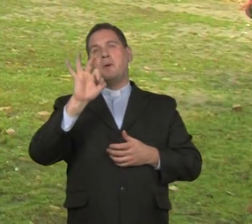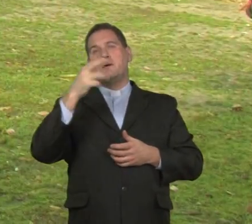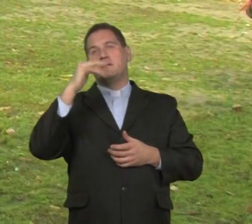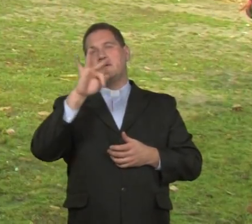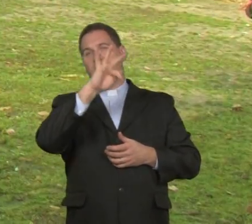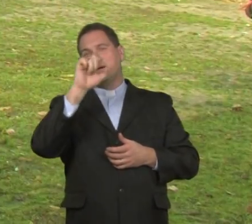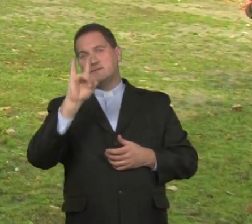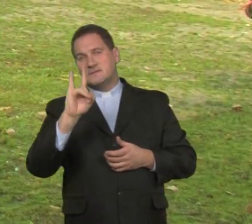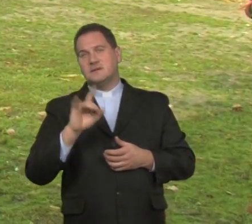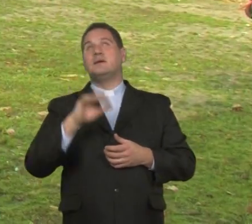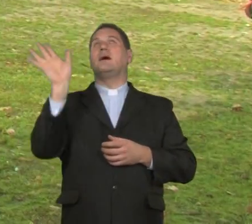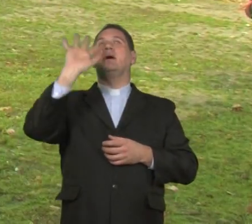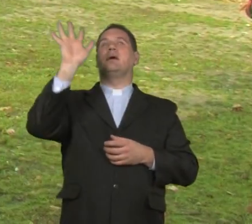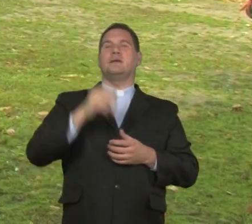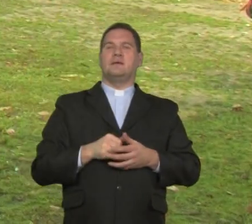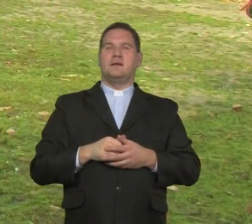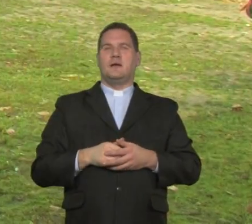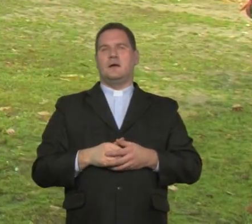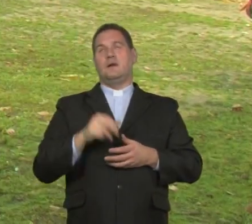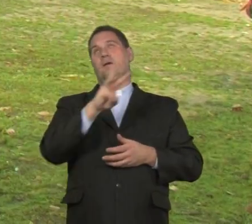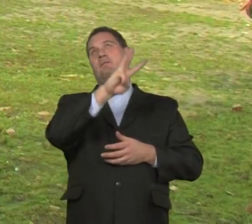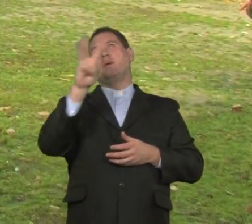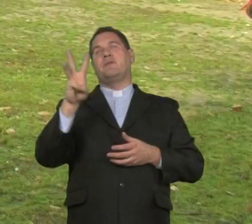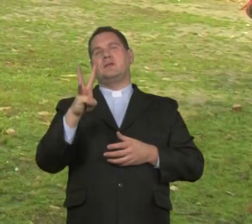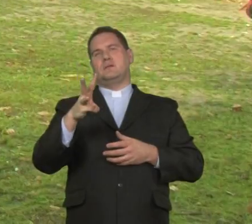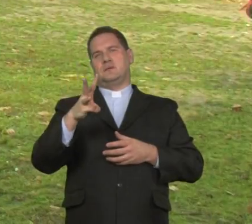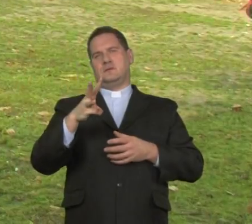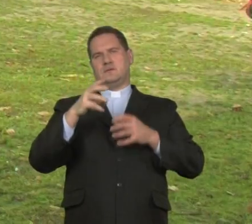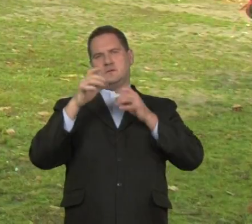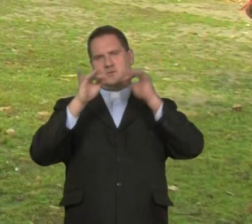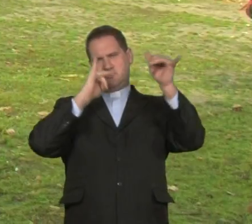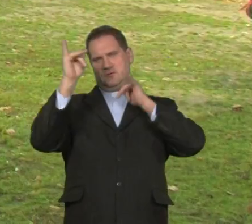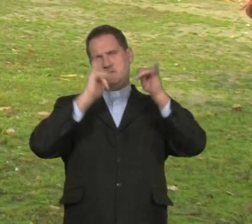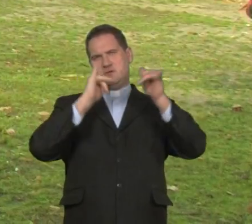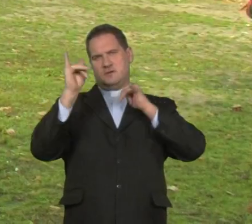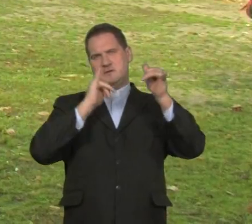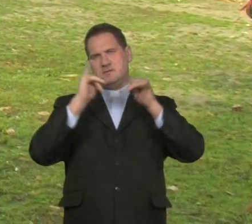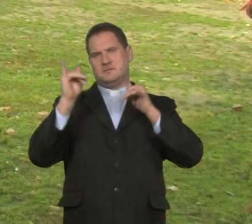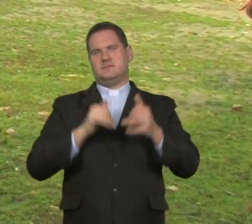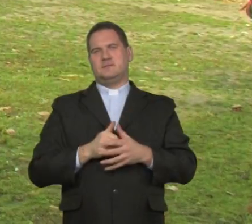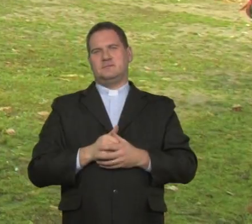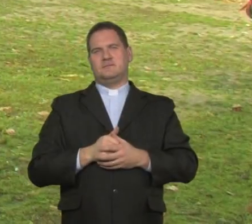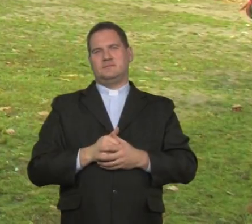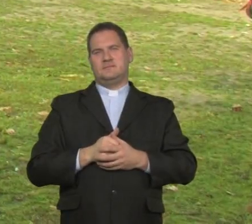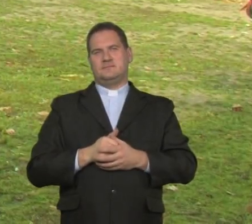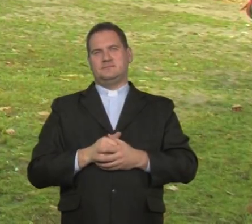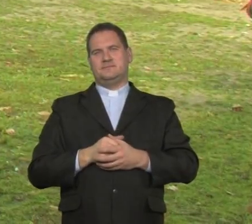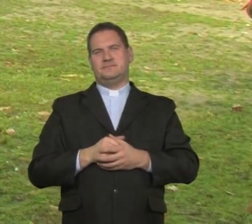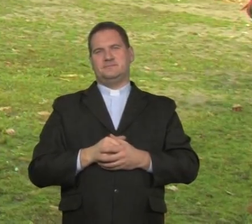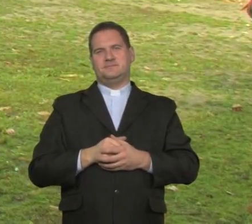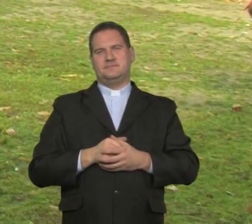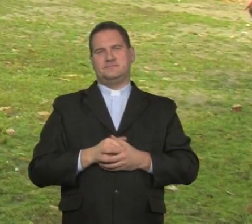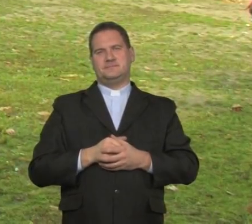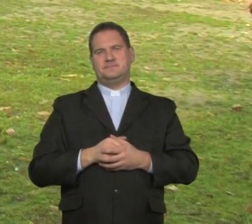myszołowa, zamachajcie rączką. Hej, hej, Bonifacy! Hej, Bonifacy! A on wam wtedy odezwie się tym